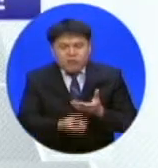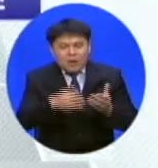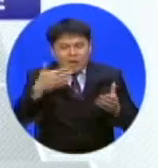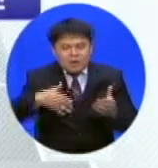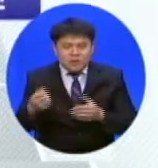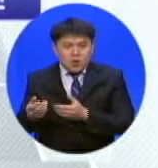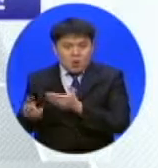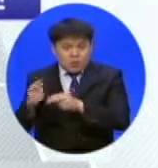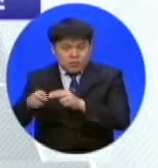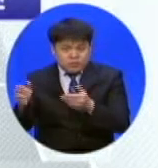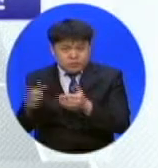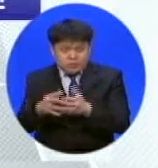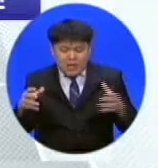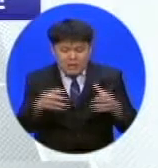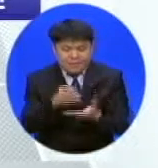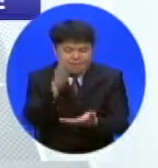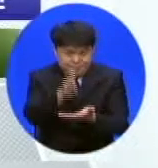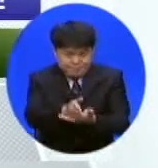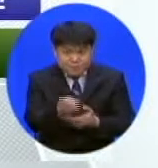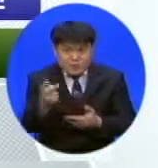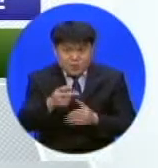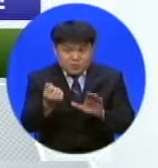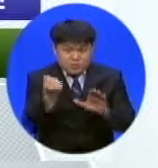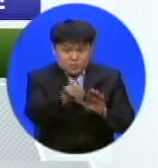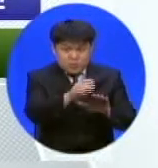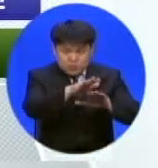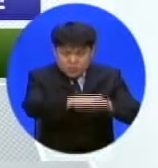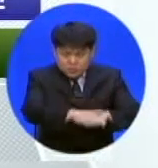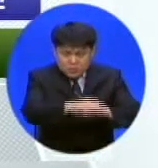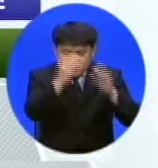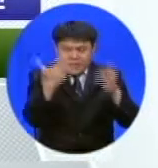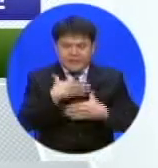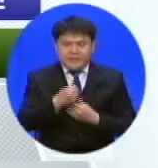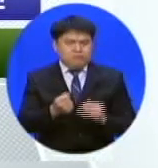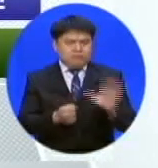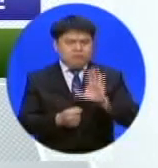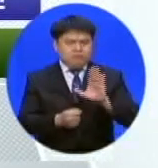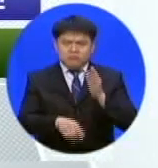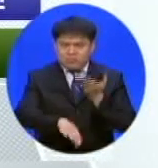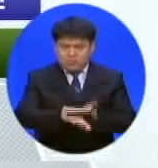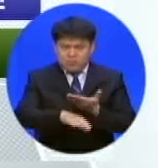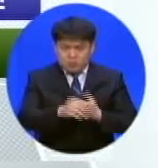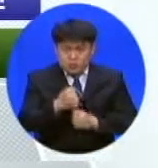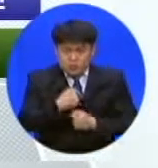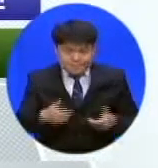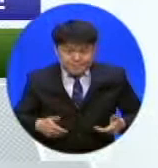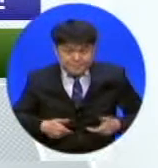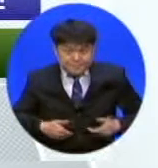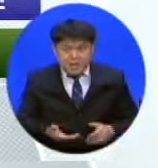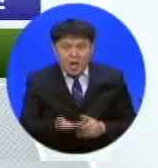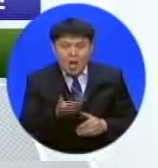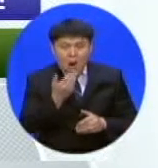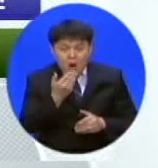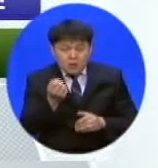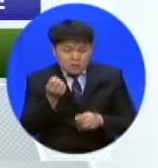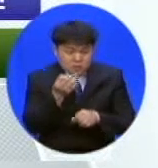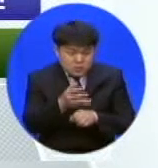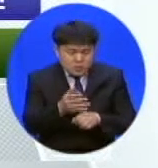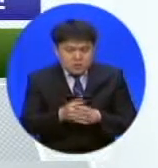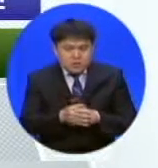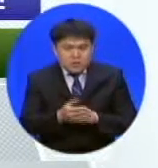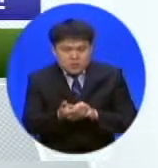섞이지 않도록 해야 합니다. 냉장 보관된 음식이라고 모두 안심해서는 안 됩니다. 식재료를 사계전이나 요리를